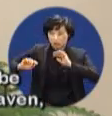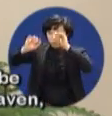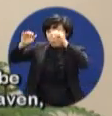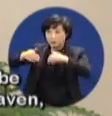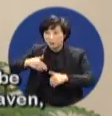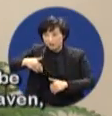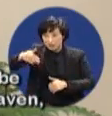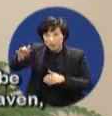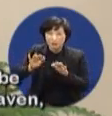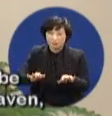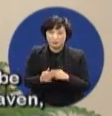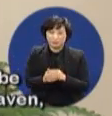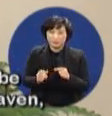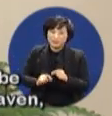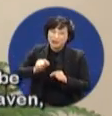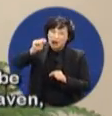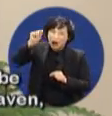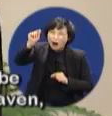가면